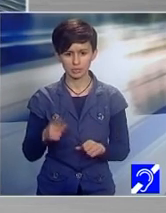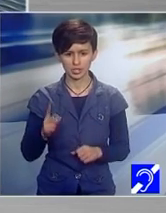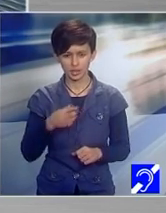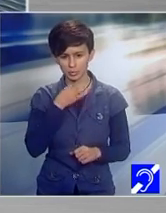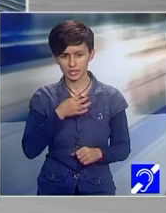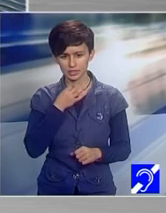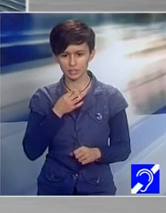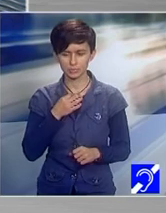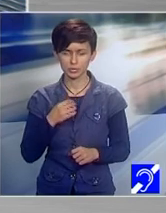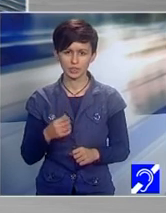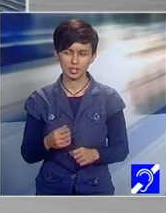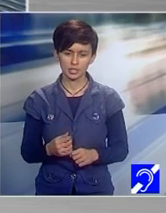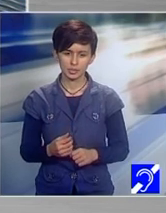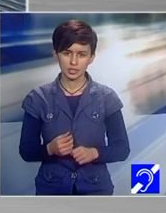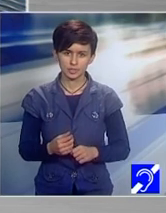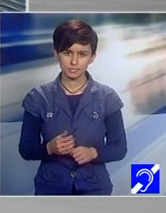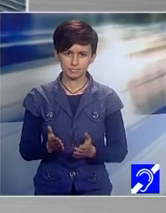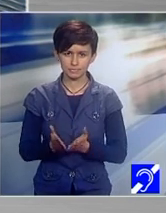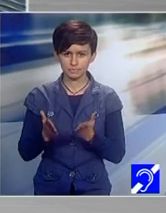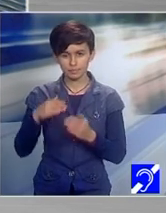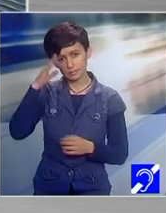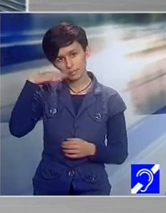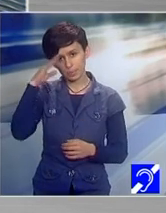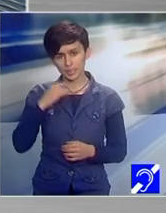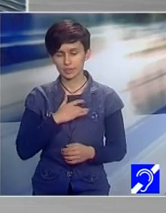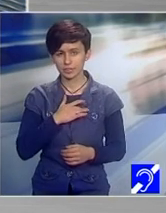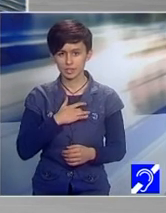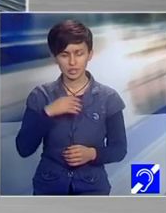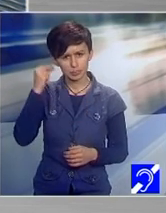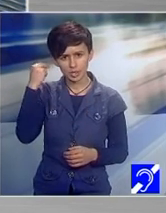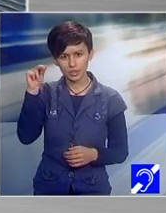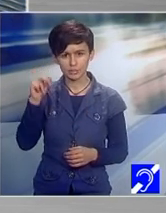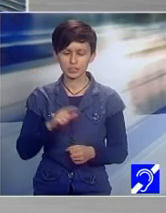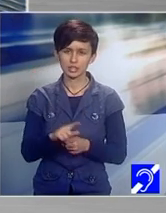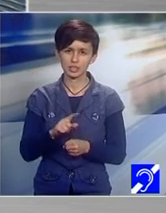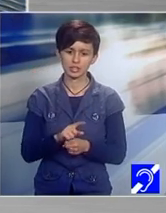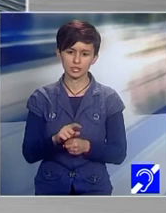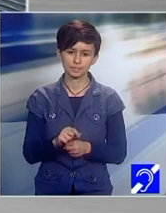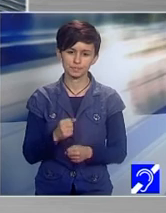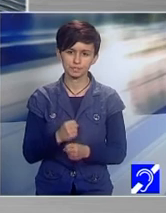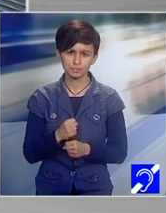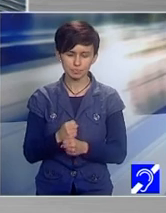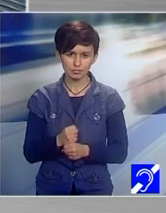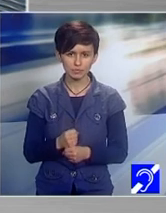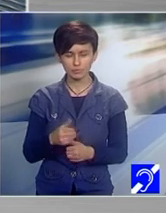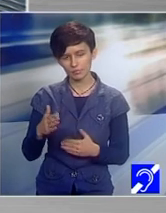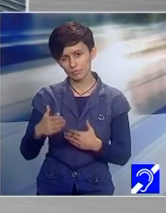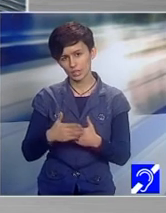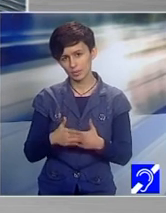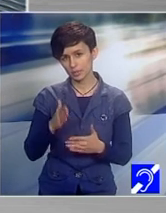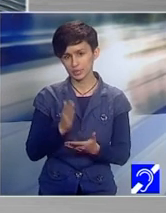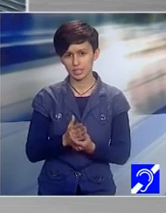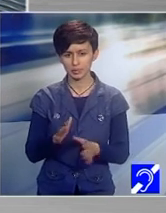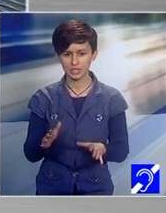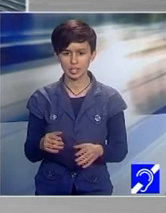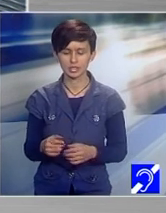readucem aminte telespectatorilor, de ziua Inimii, anunțam lucrările aproape finalizate la blocul operator